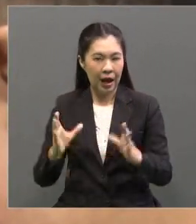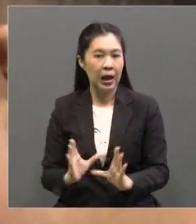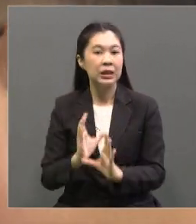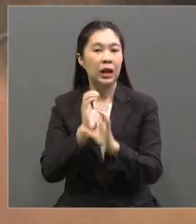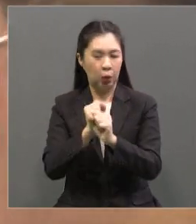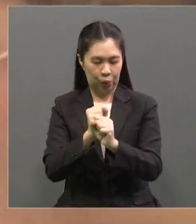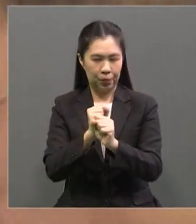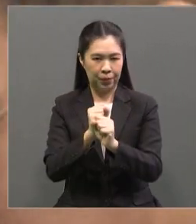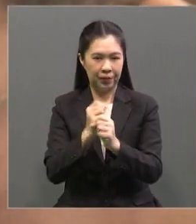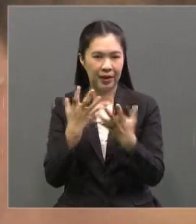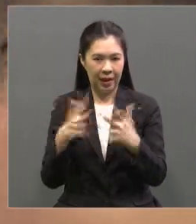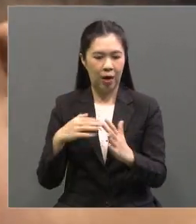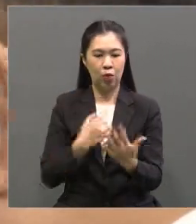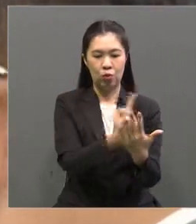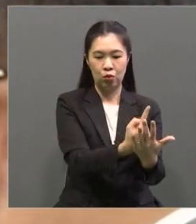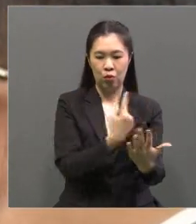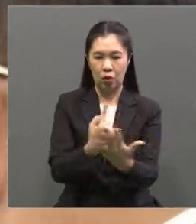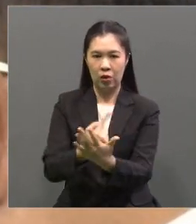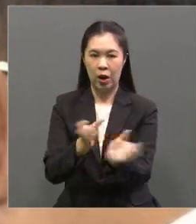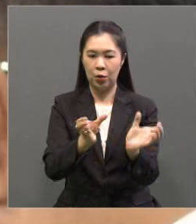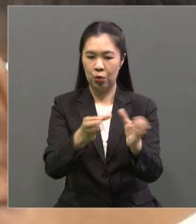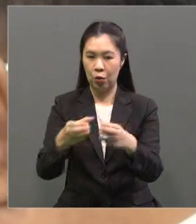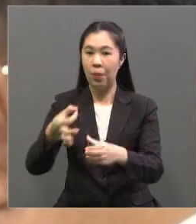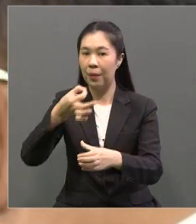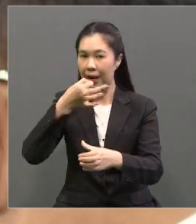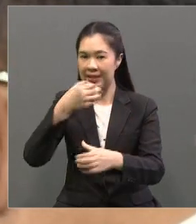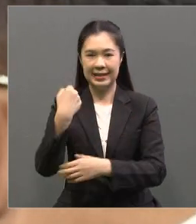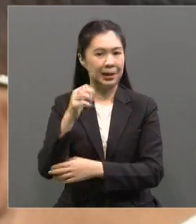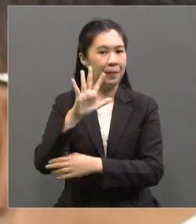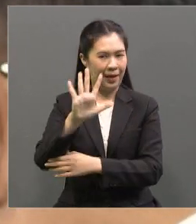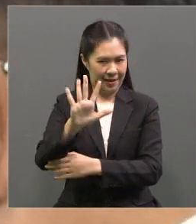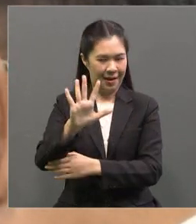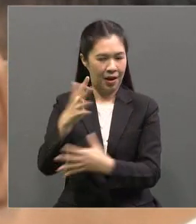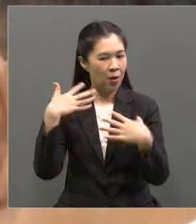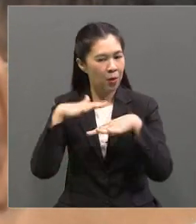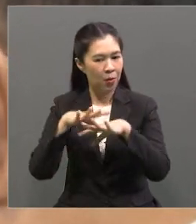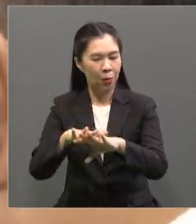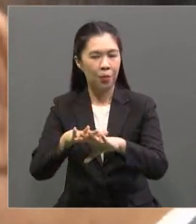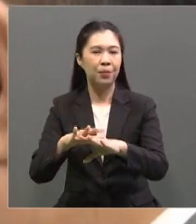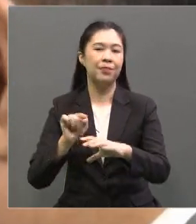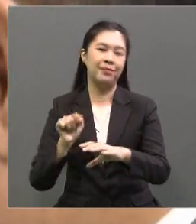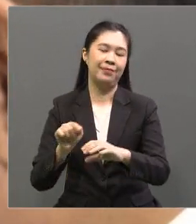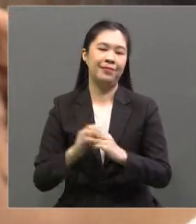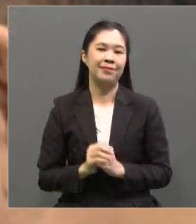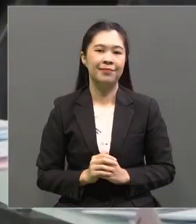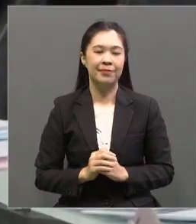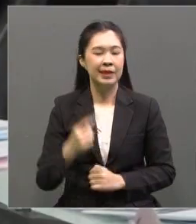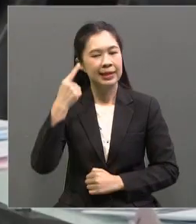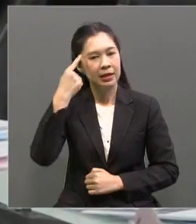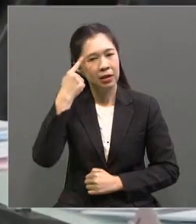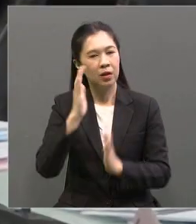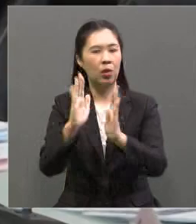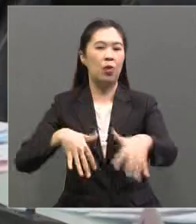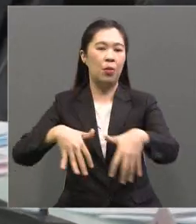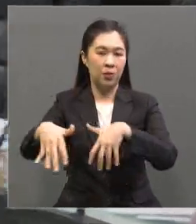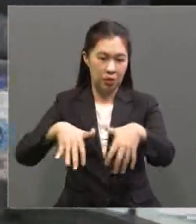ลุ่มตัวอย่างทั้งหมดและตัวแทนกลุ่มอาชีพ15กลุ่มที่ได้เชิญมารับฟังแล้วที่ทำเนียบรัฐบาลตลอดจนความเห็นของประช